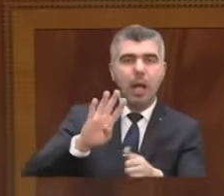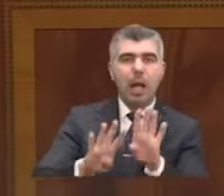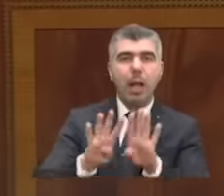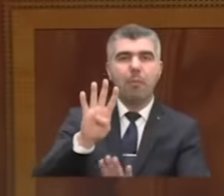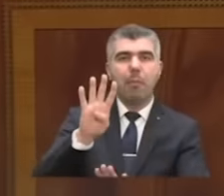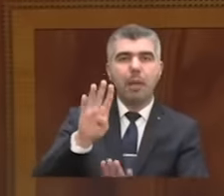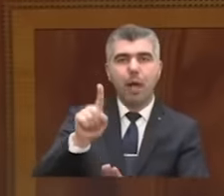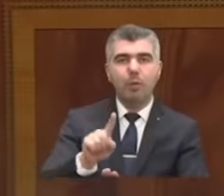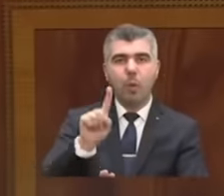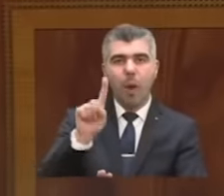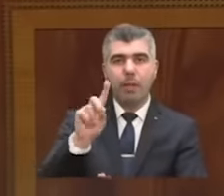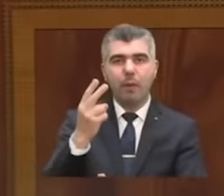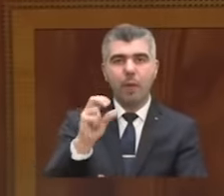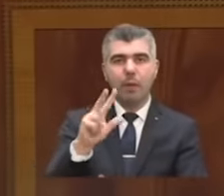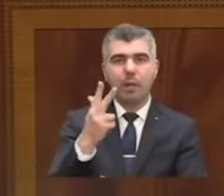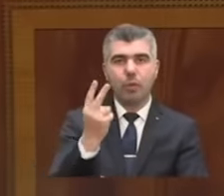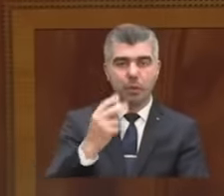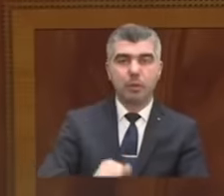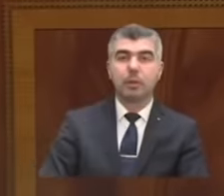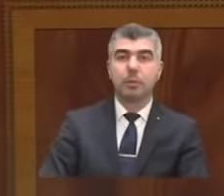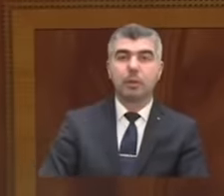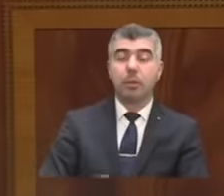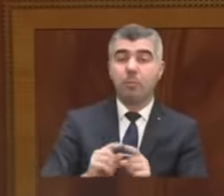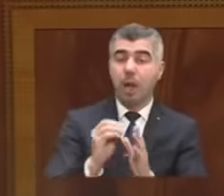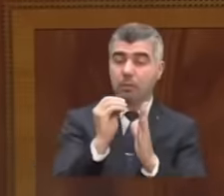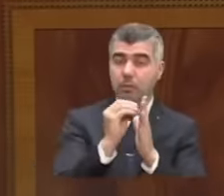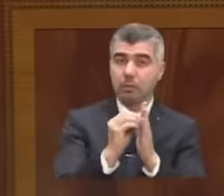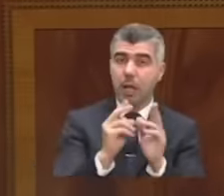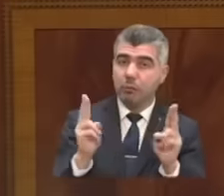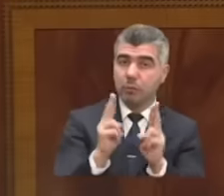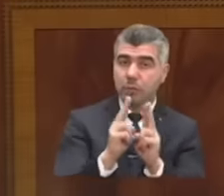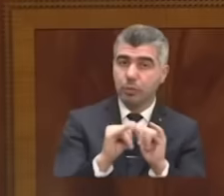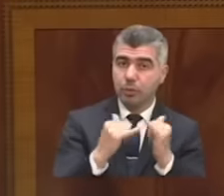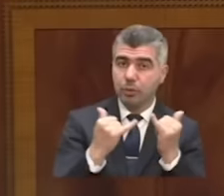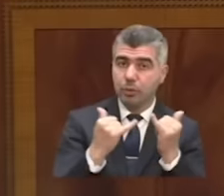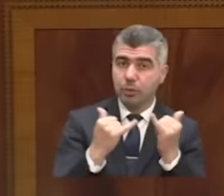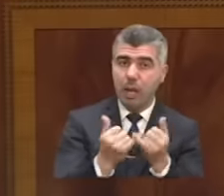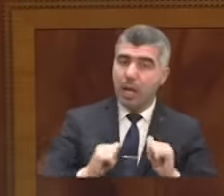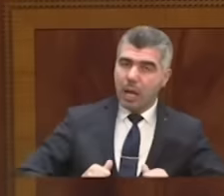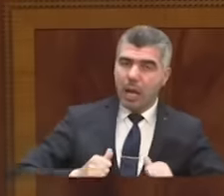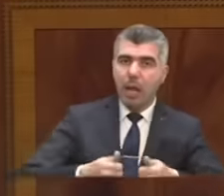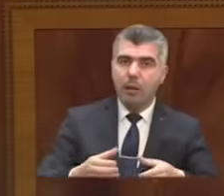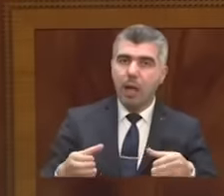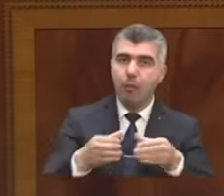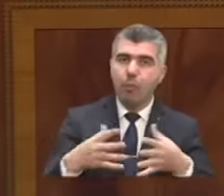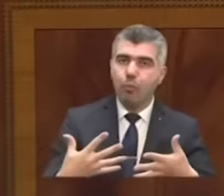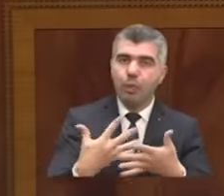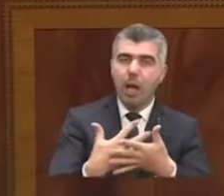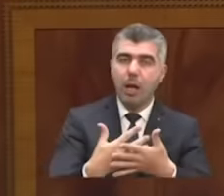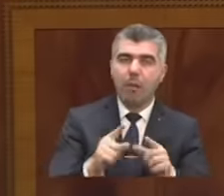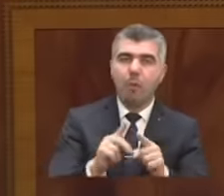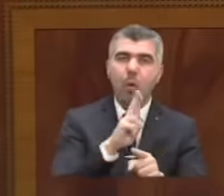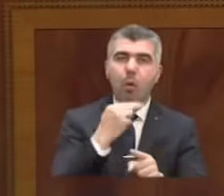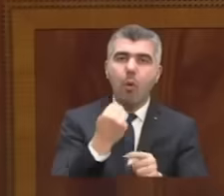الموقعة على اتفاق 14 يناير 2023، حيث تم تأكيد في هذا اللقاء على الإرادة